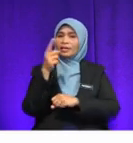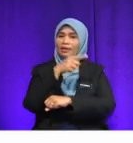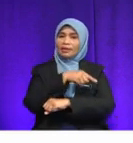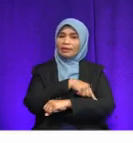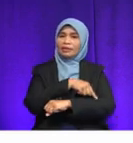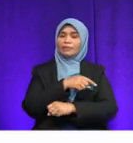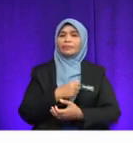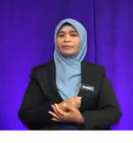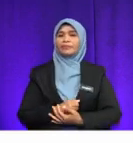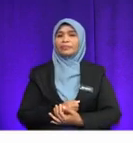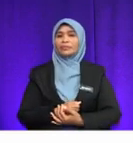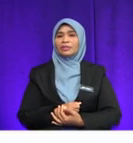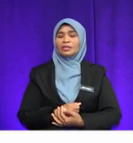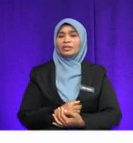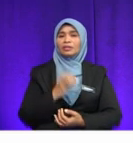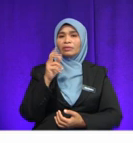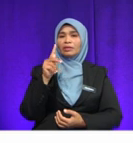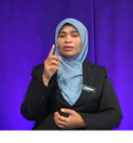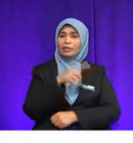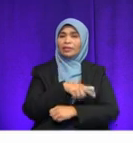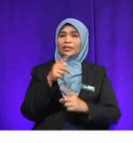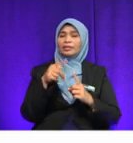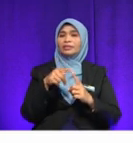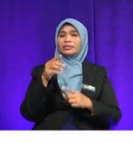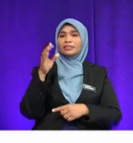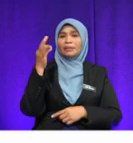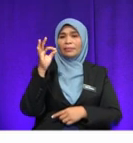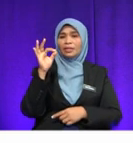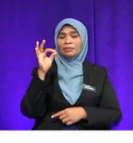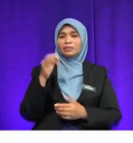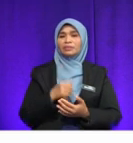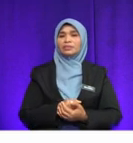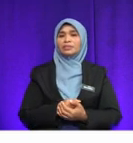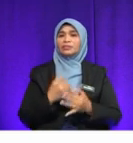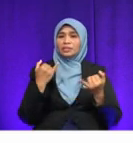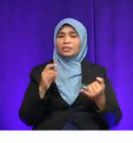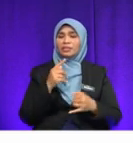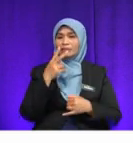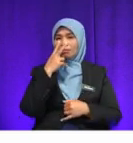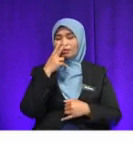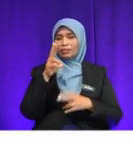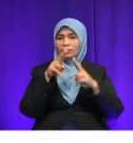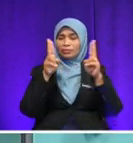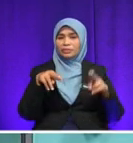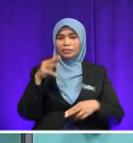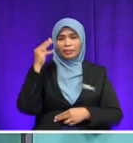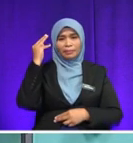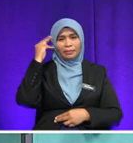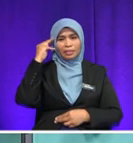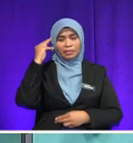benar-benar 8 hari ya oke Hari ke-19 Oke sekarang kita tengok uji mindah Oke mesti dia